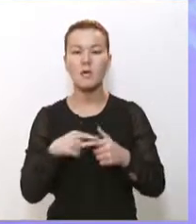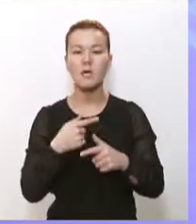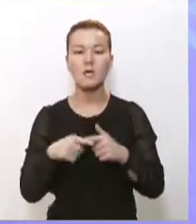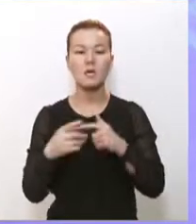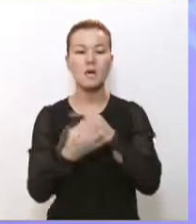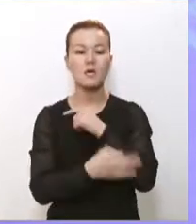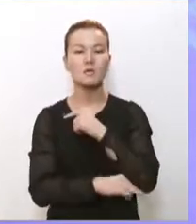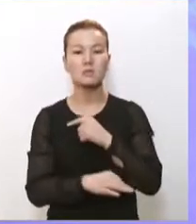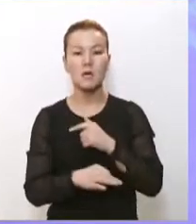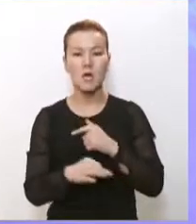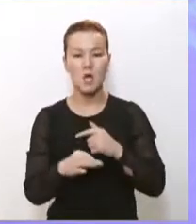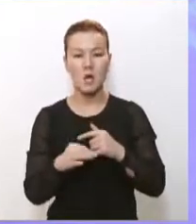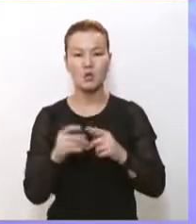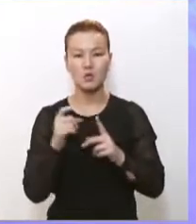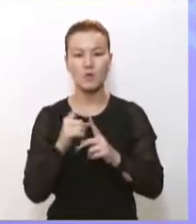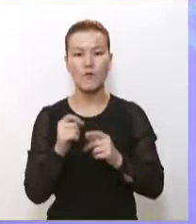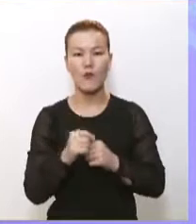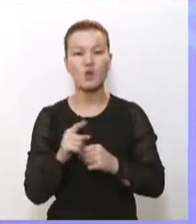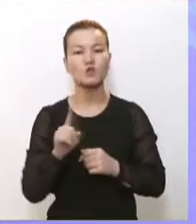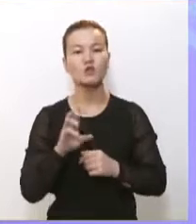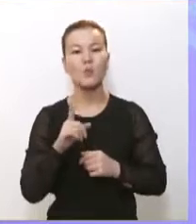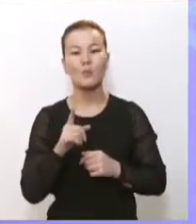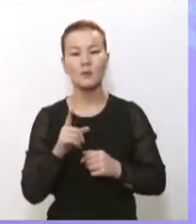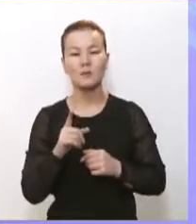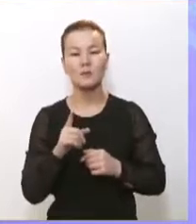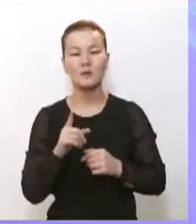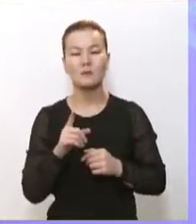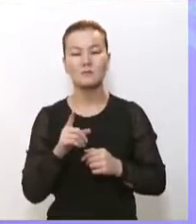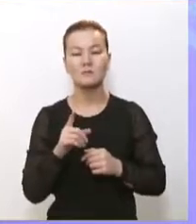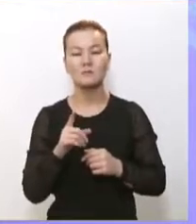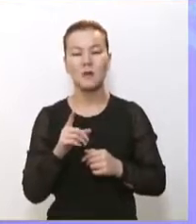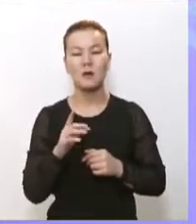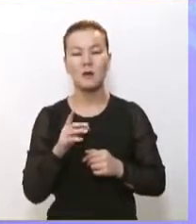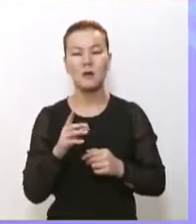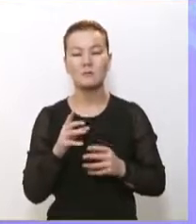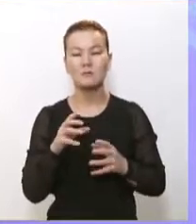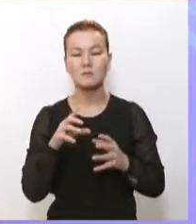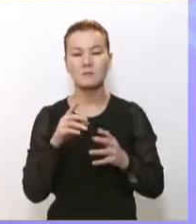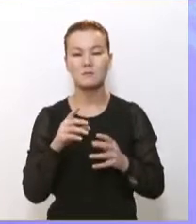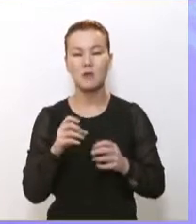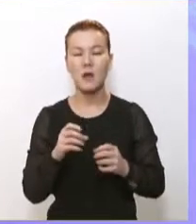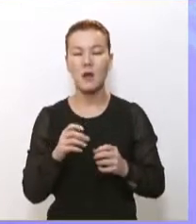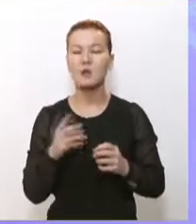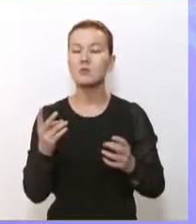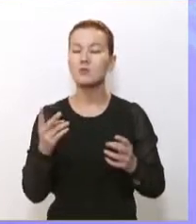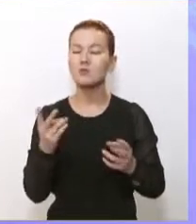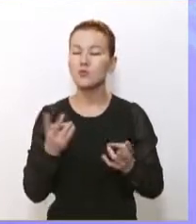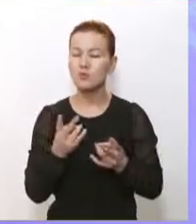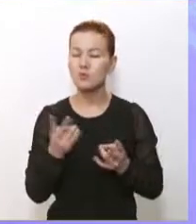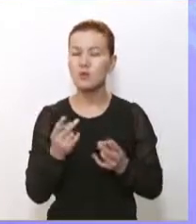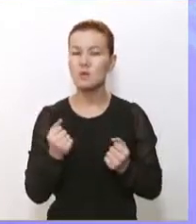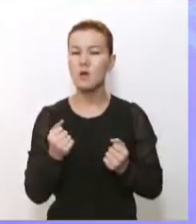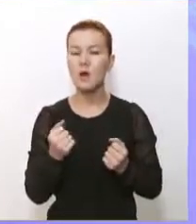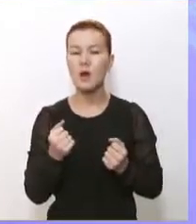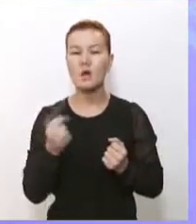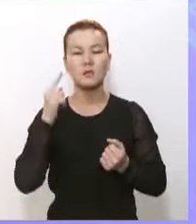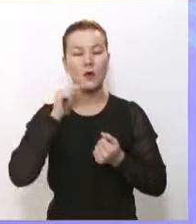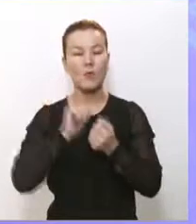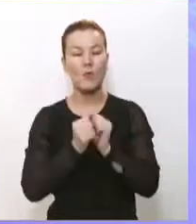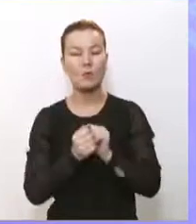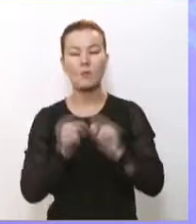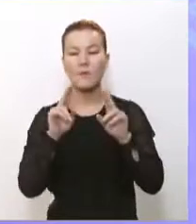конце слова. А чтобы не попасть на их уловку, мы просто должны хорошо запомнить